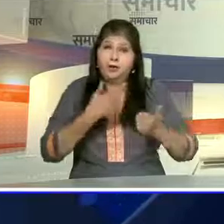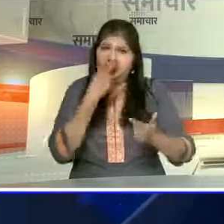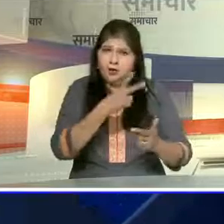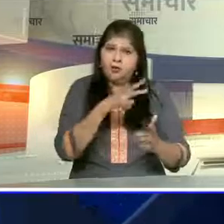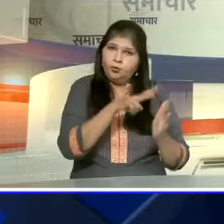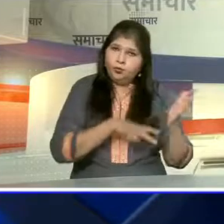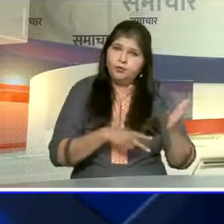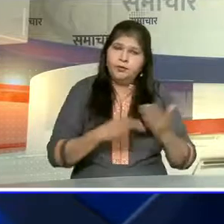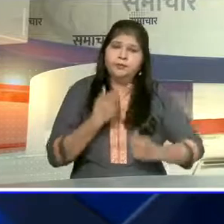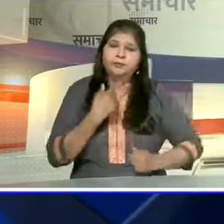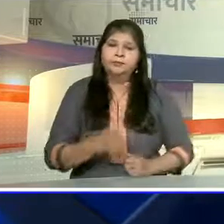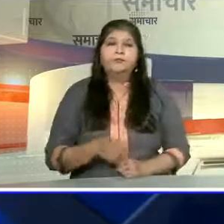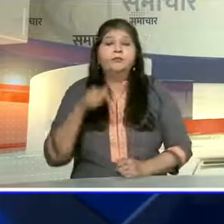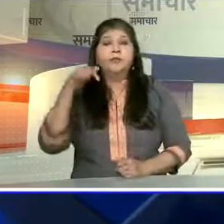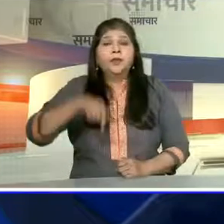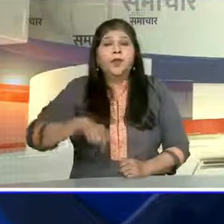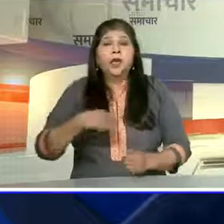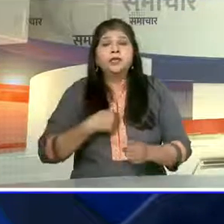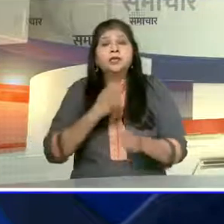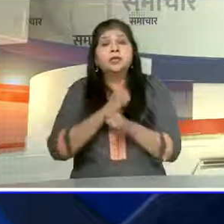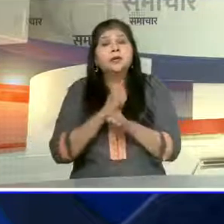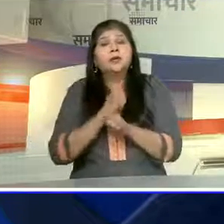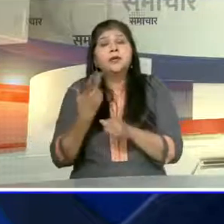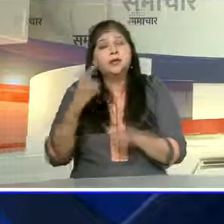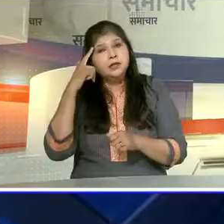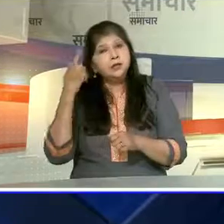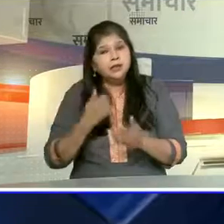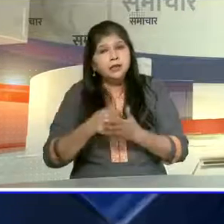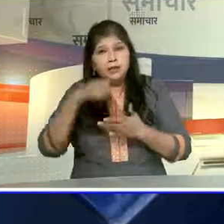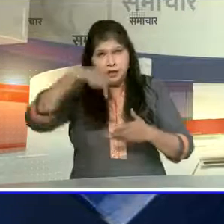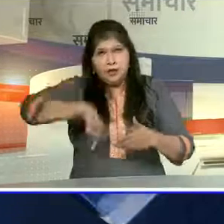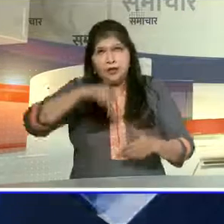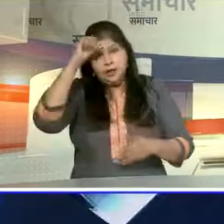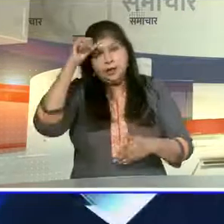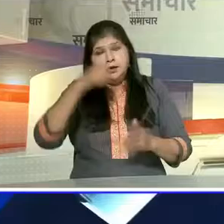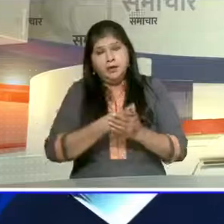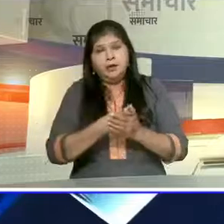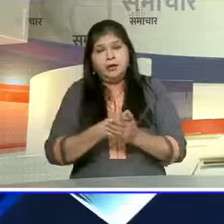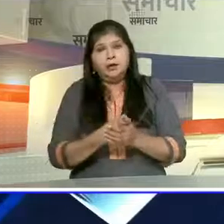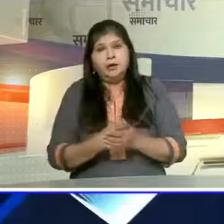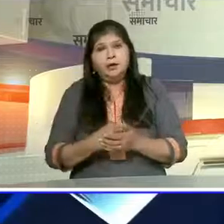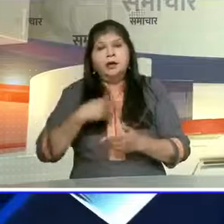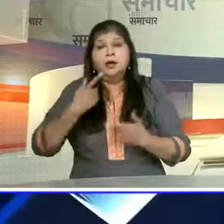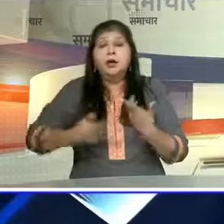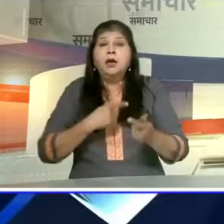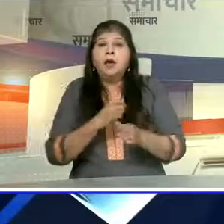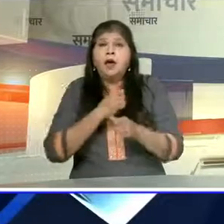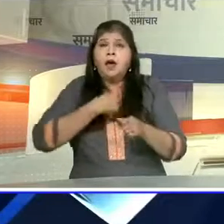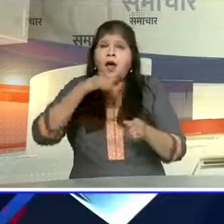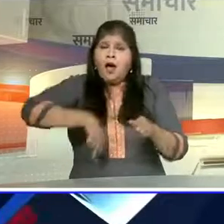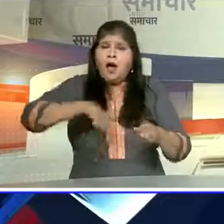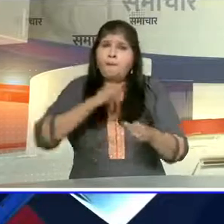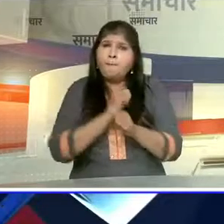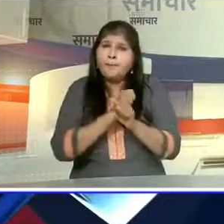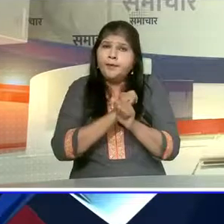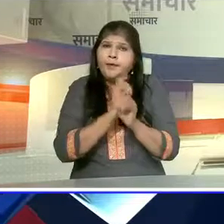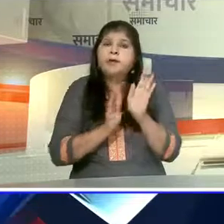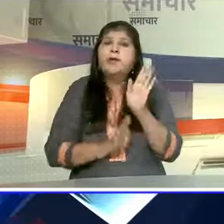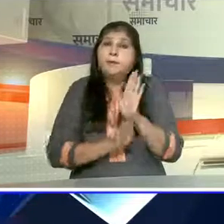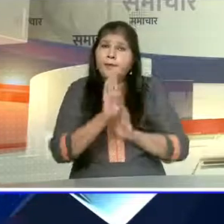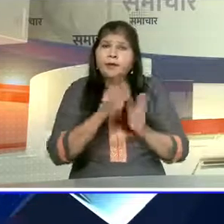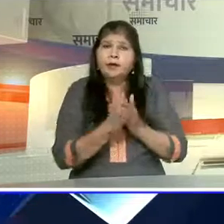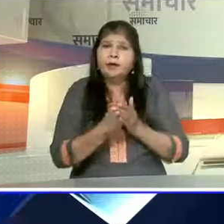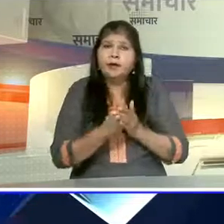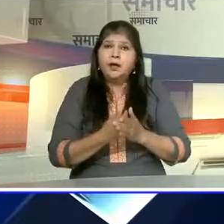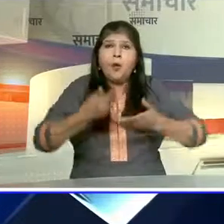है कि आज सरकार ने भारत में विनिर्माण के क्षमताओं को बढ़ाने के लिए और